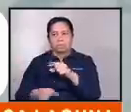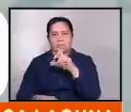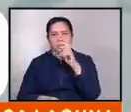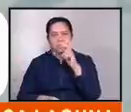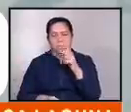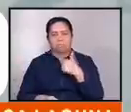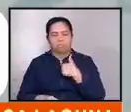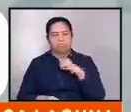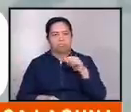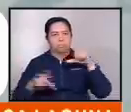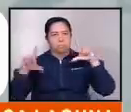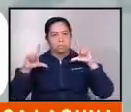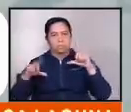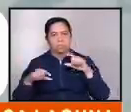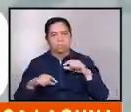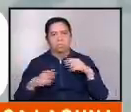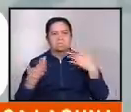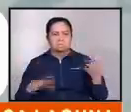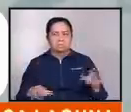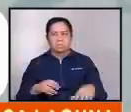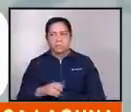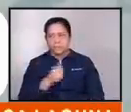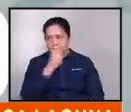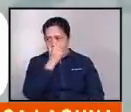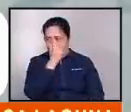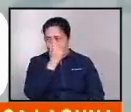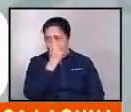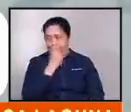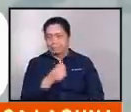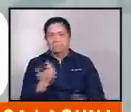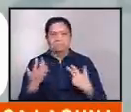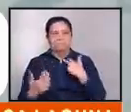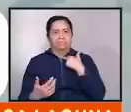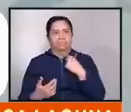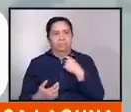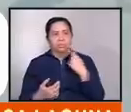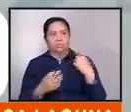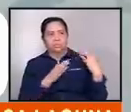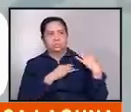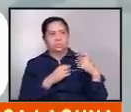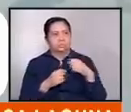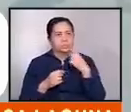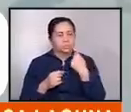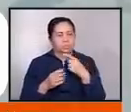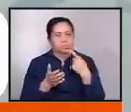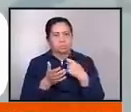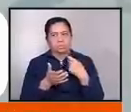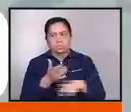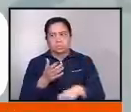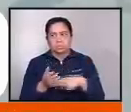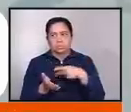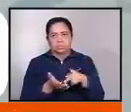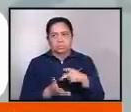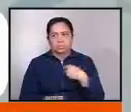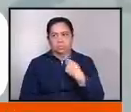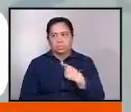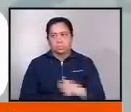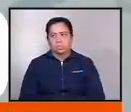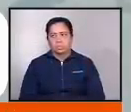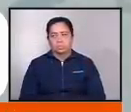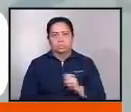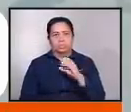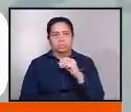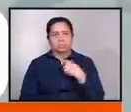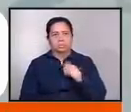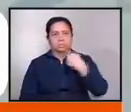na daw po. Sinabi na, dead end na kasi kami. Sinabi po, dead end na. Sino daw po yung kailangang magbayad? Sila daw po ba? Kaya ako